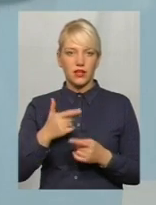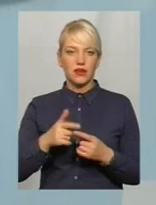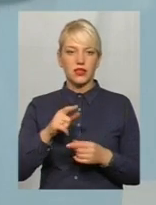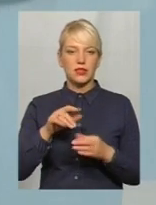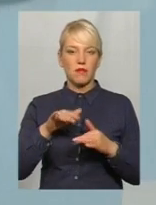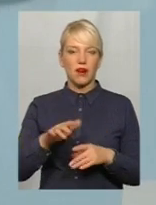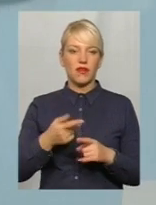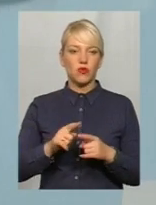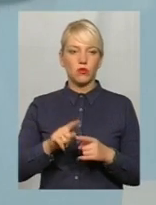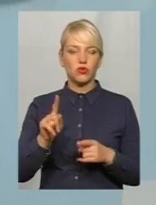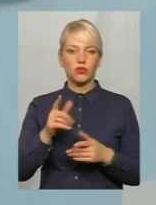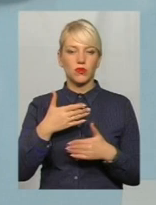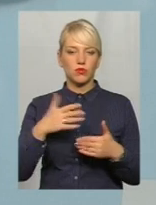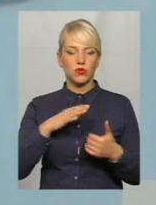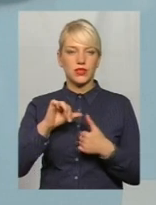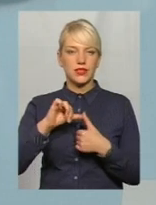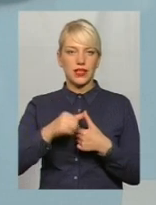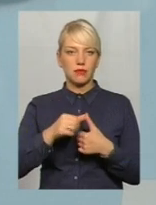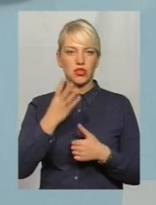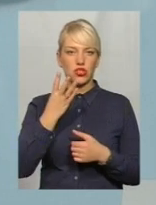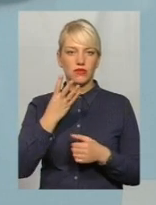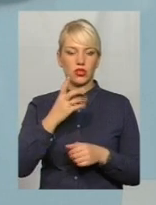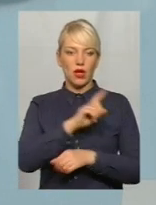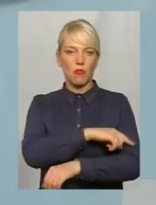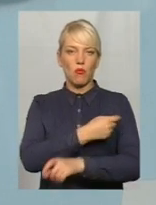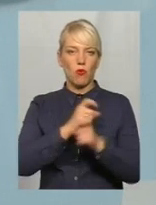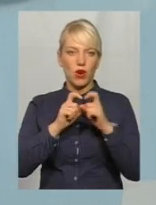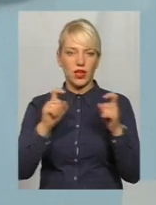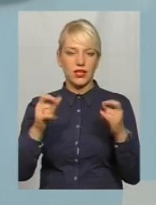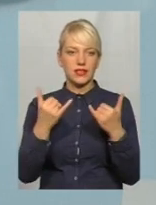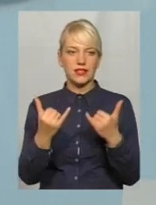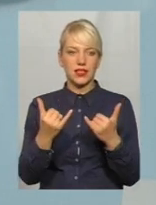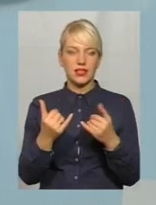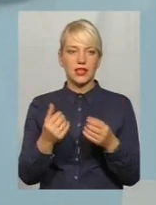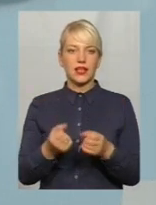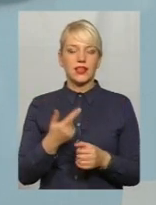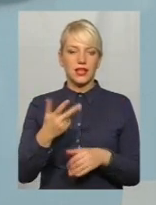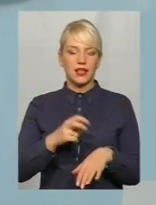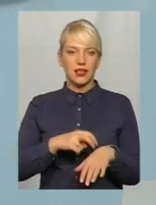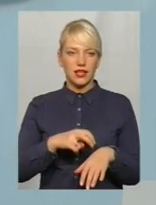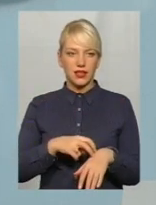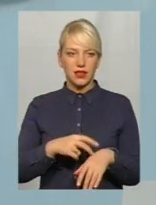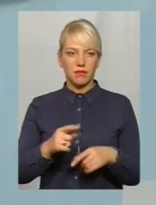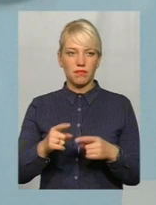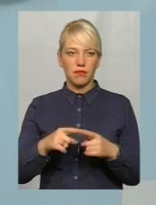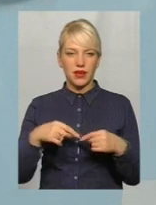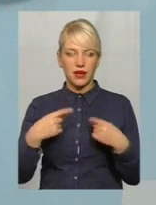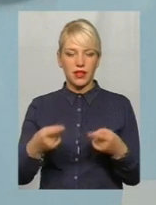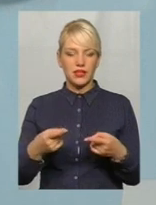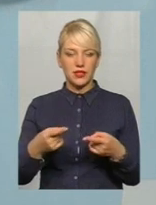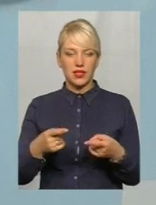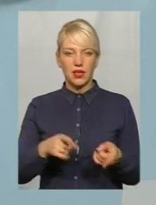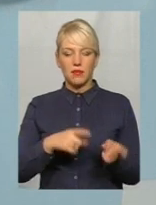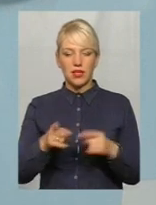Справа в тому, що ми були закреплені за 4-ю поліклінікою. Зараз декілька врачів перенесли сюди до